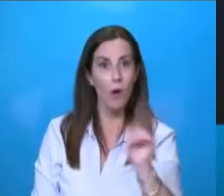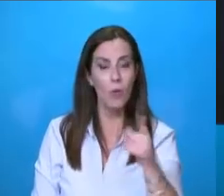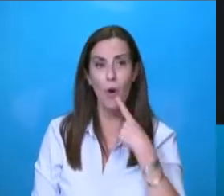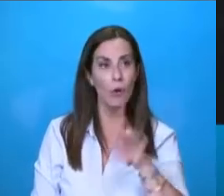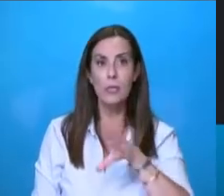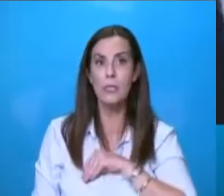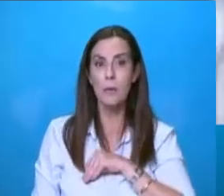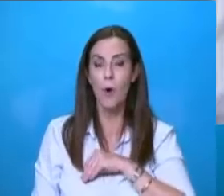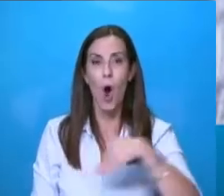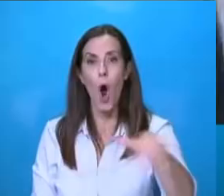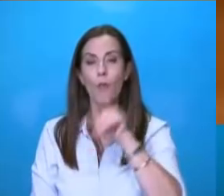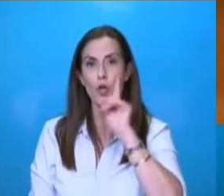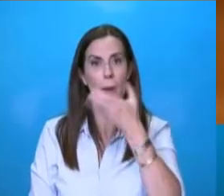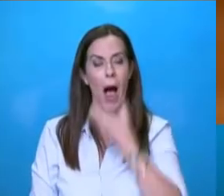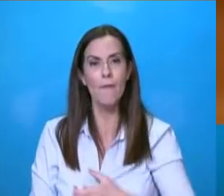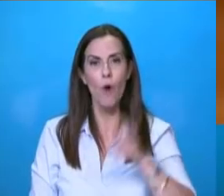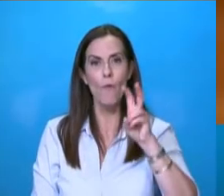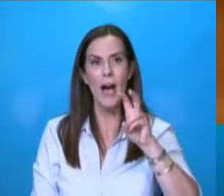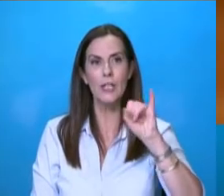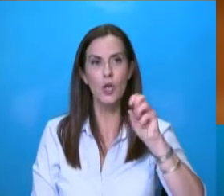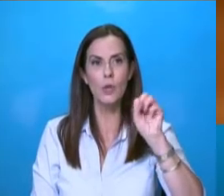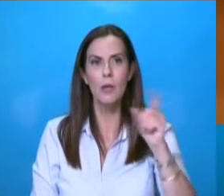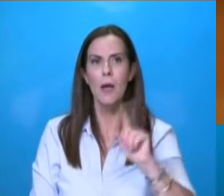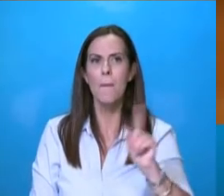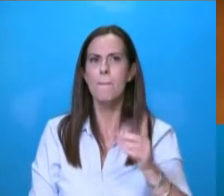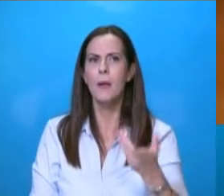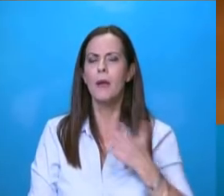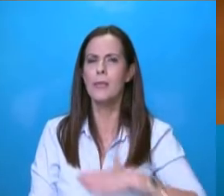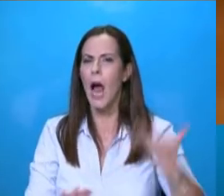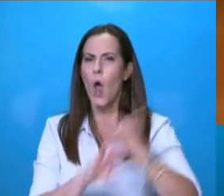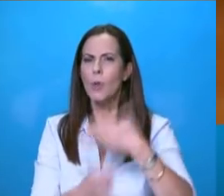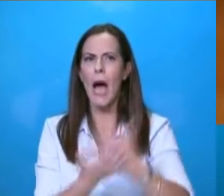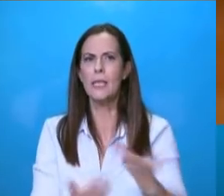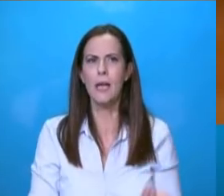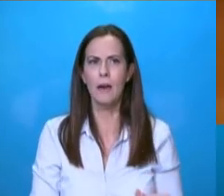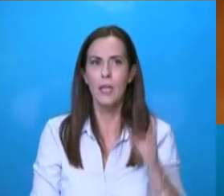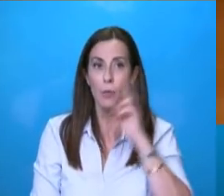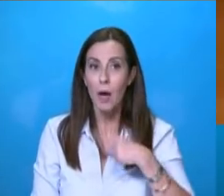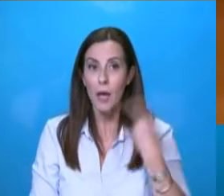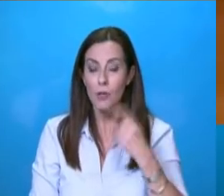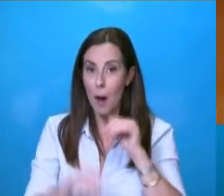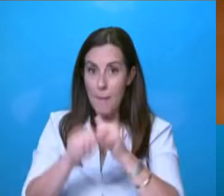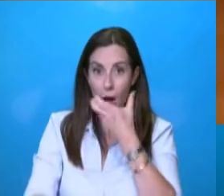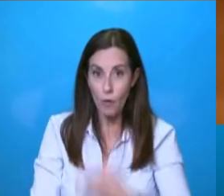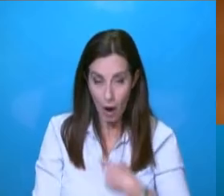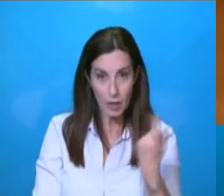רחוב על שם הרב עובדיה. מי בעד להעלות את ההצעה? משום אחר, אני היחידי שמצביע בעד הרב עובדיה, והרבי